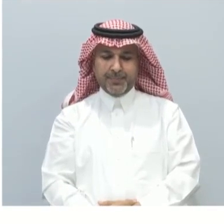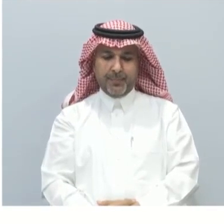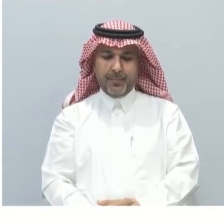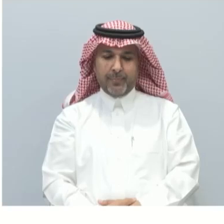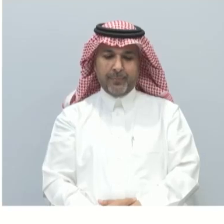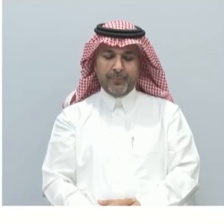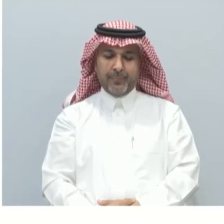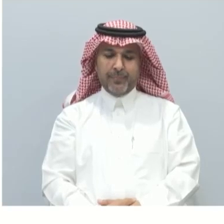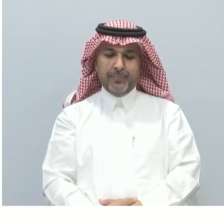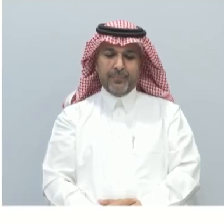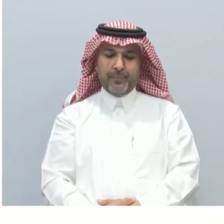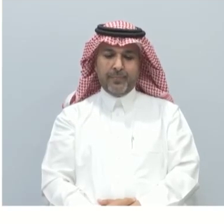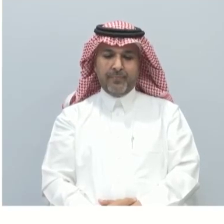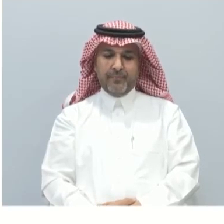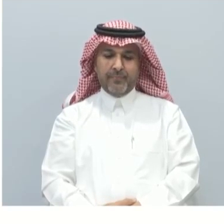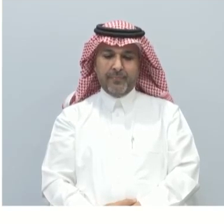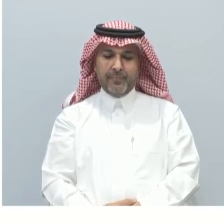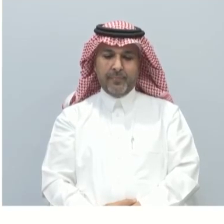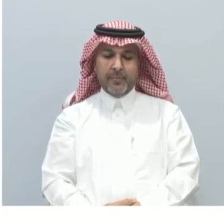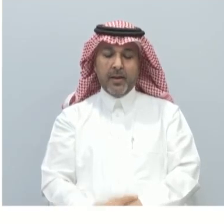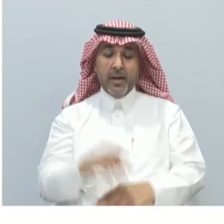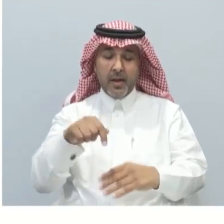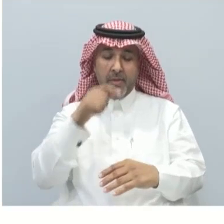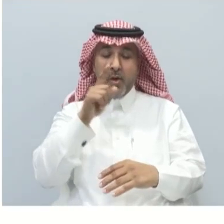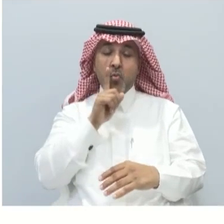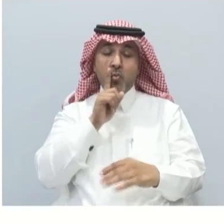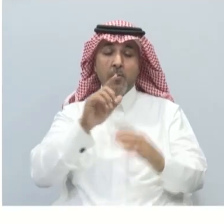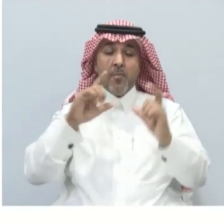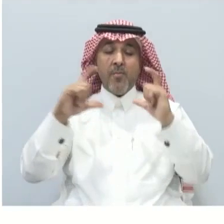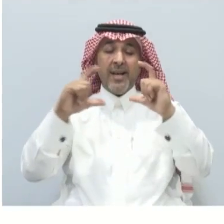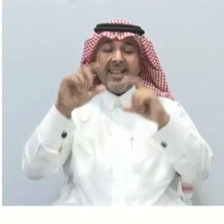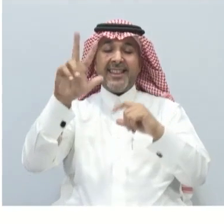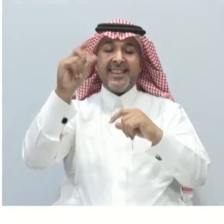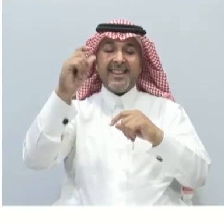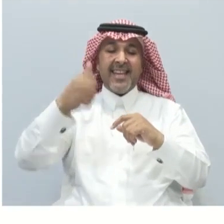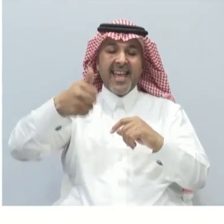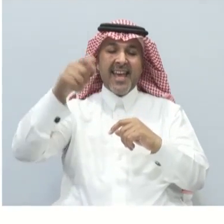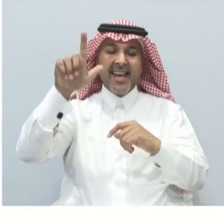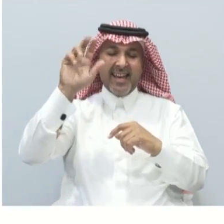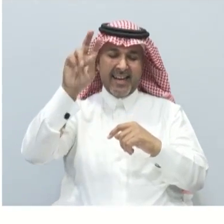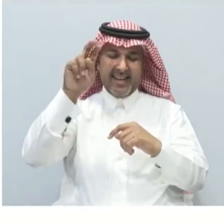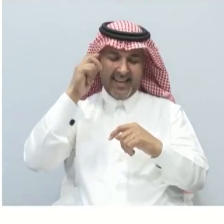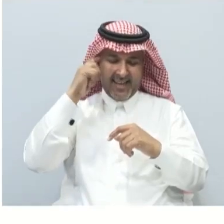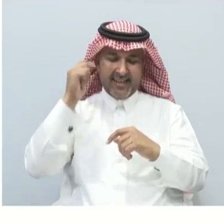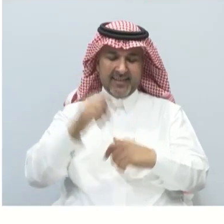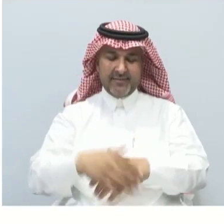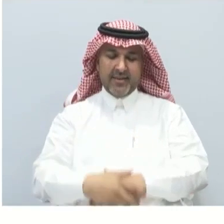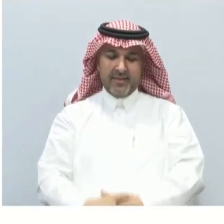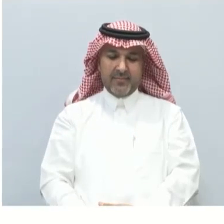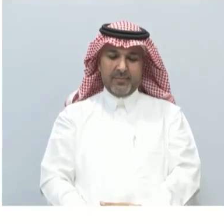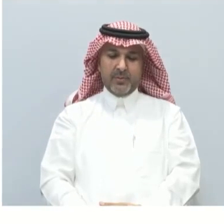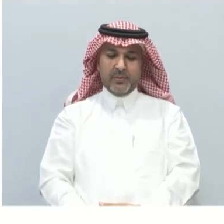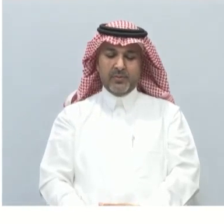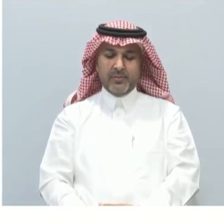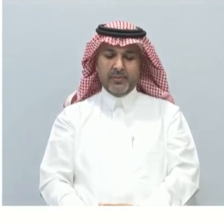الاسيه ليست داله ام يعني احنا نتكلم هنا عن الداله الام لو صار في تحويلات هندسيه كيف يتاثر المجال وكيف تتاثر